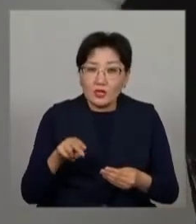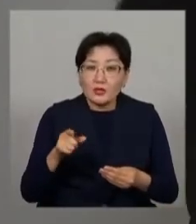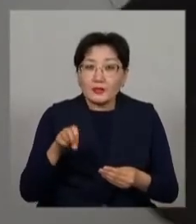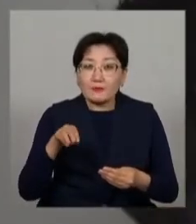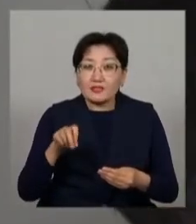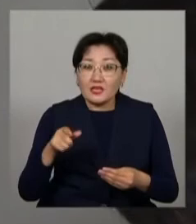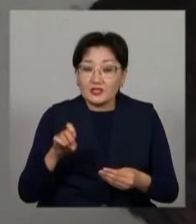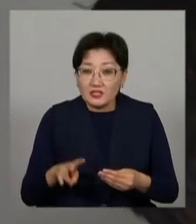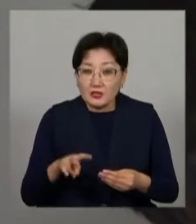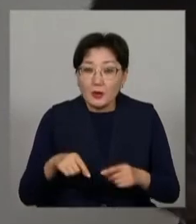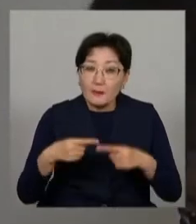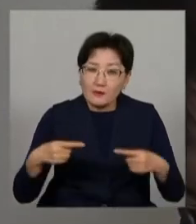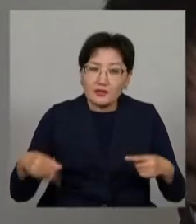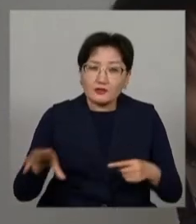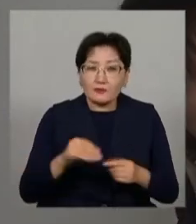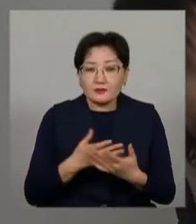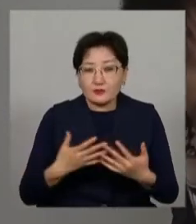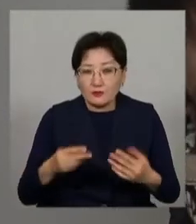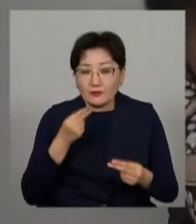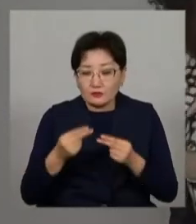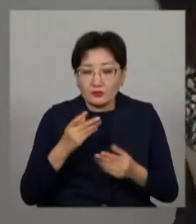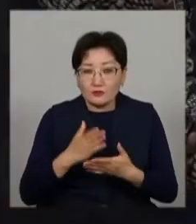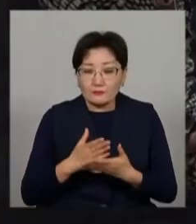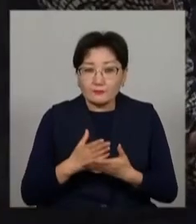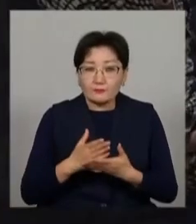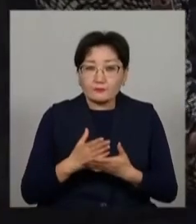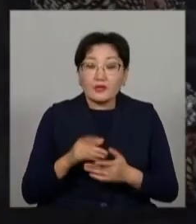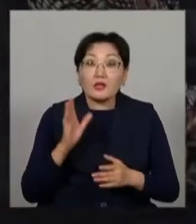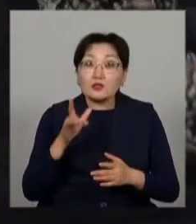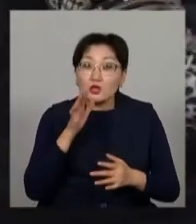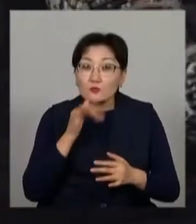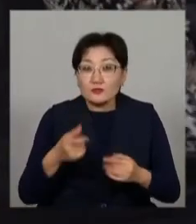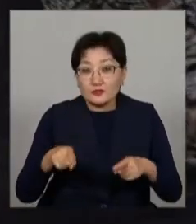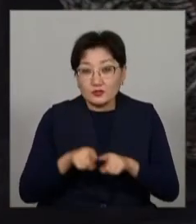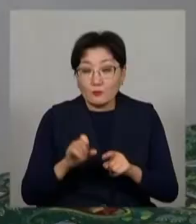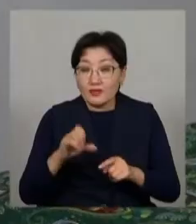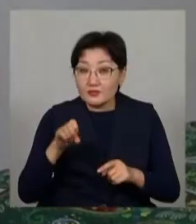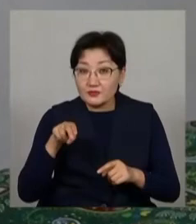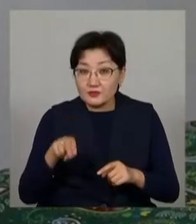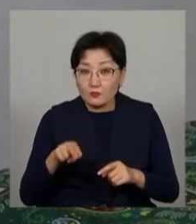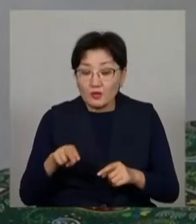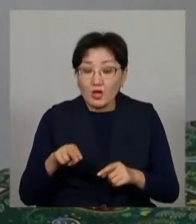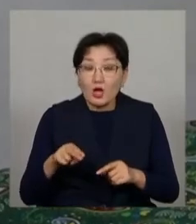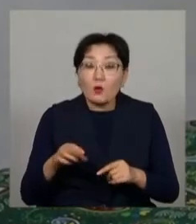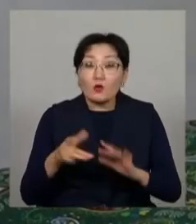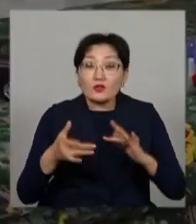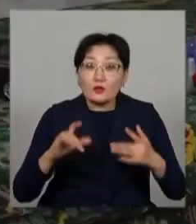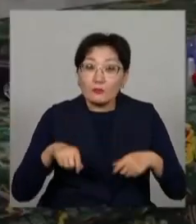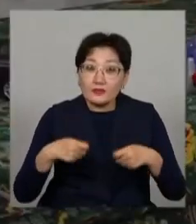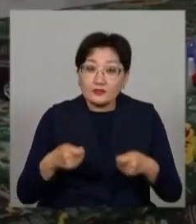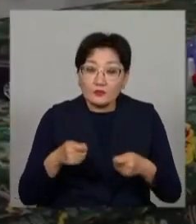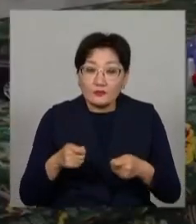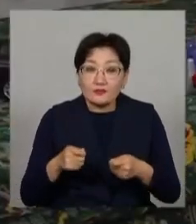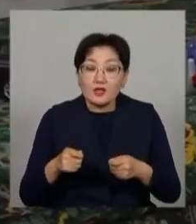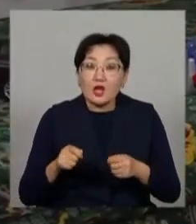гематоген, макарон, бәрі түр-түрімен осы балдарға санап беріледі. Алдағы уақытта дәл осы атаулы әлеуметтік көмектің онлайн берілетіні